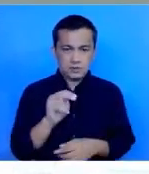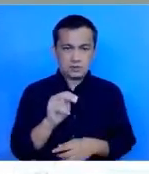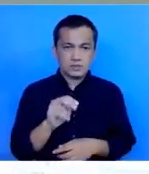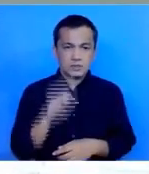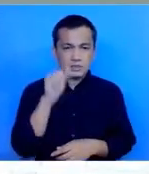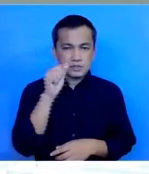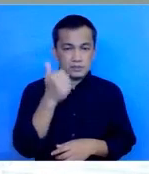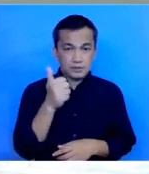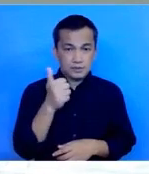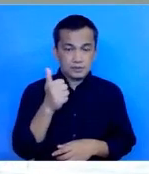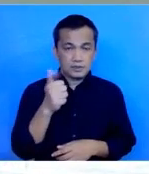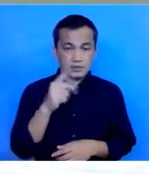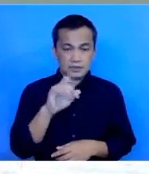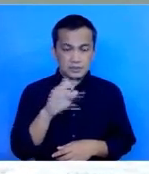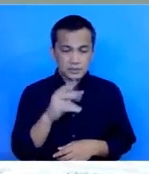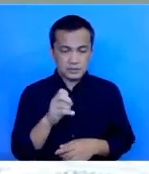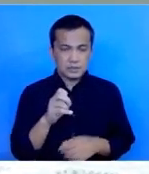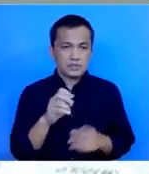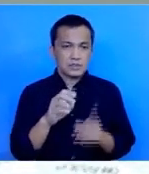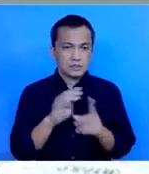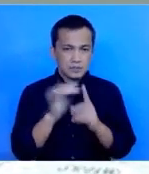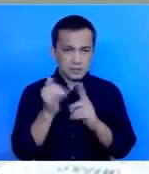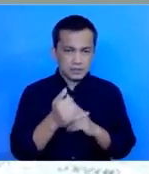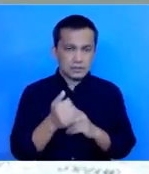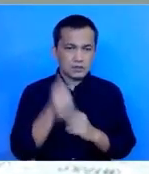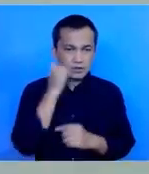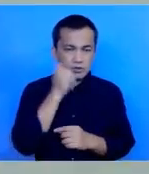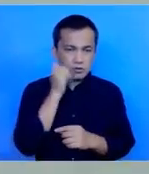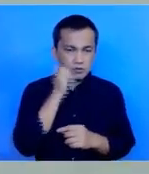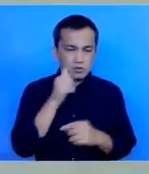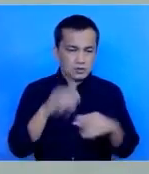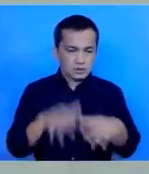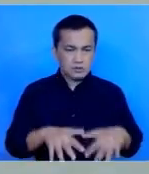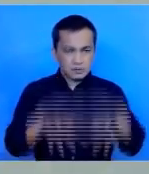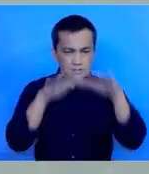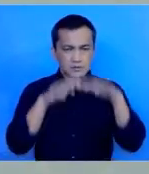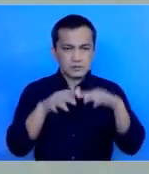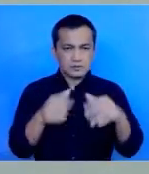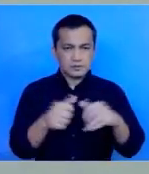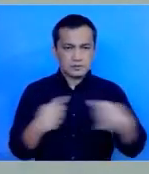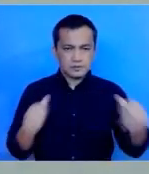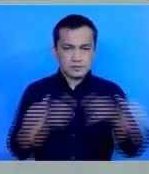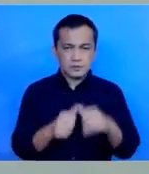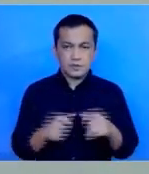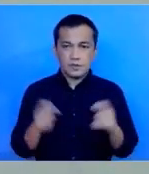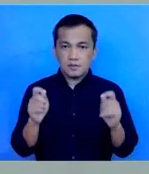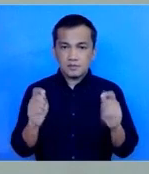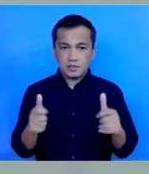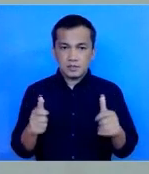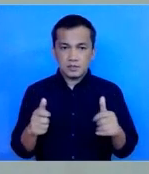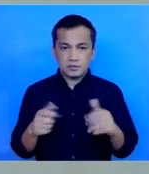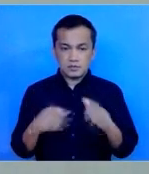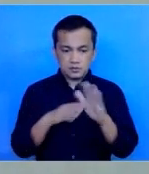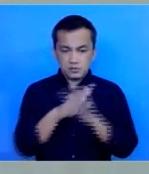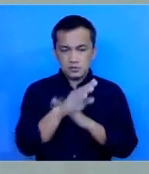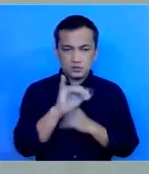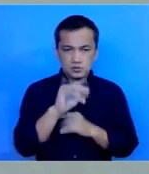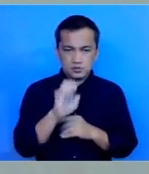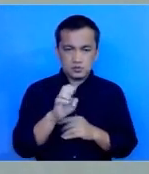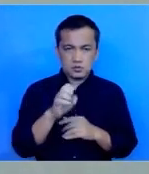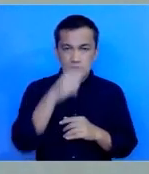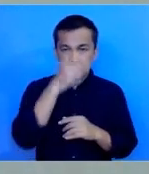kanilang barangay na isang flood-prone area. Siguro yung biglang pagtaas nitong June is because of yung rainy season